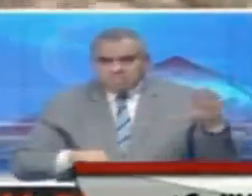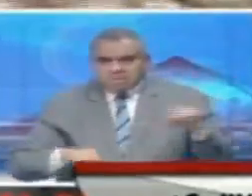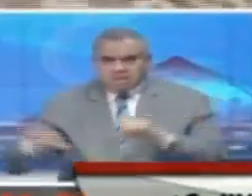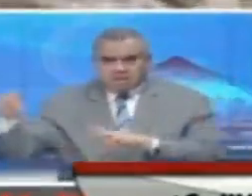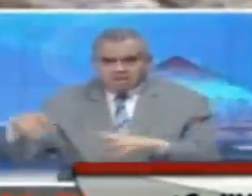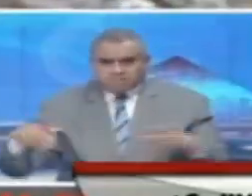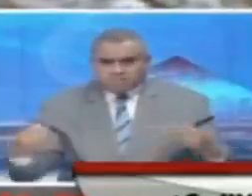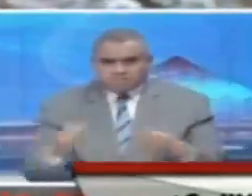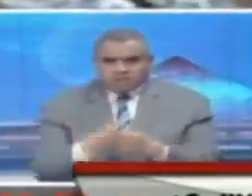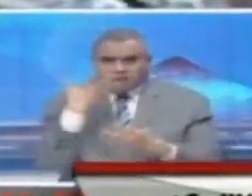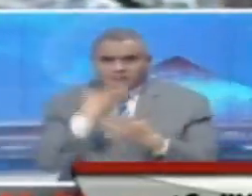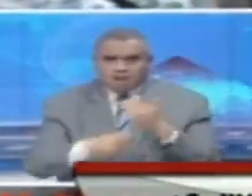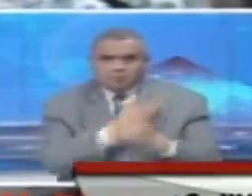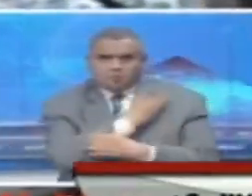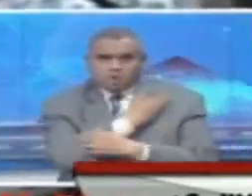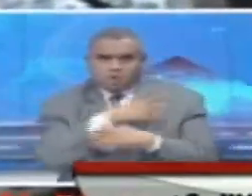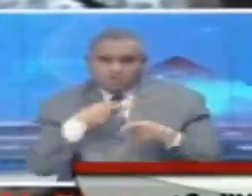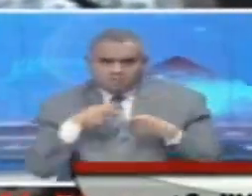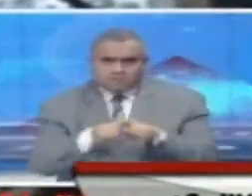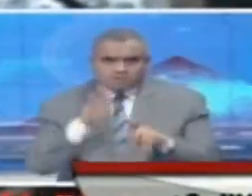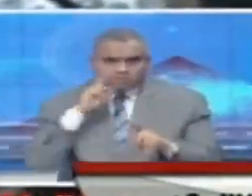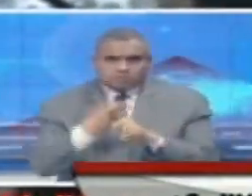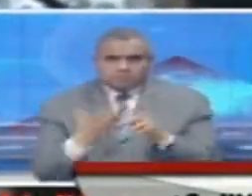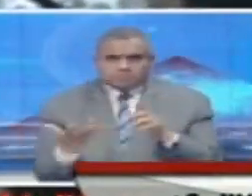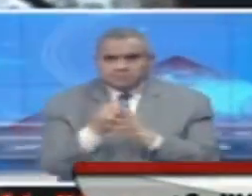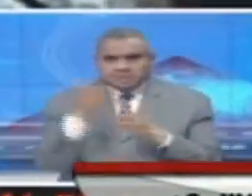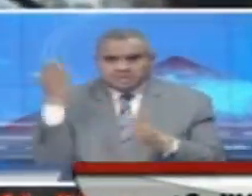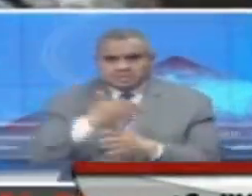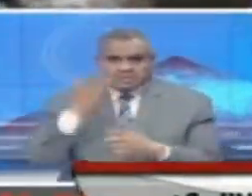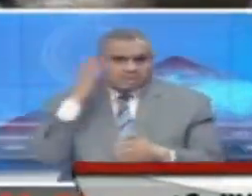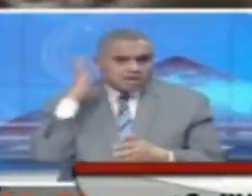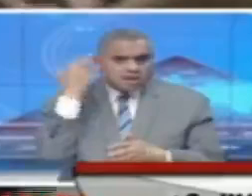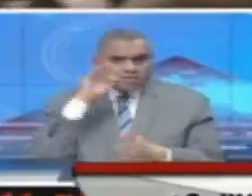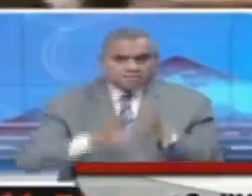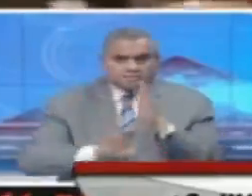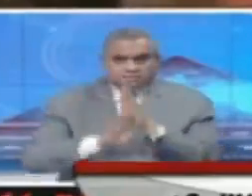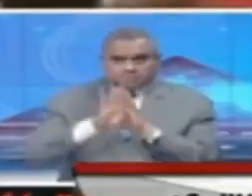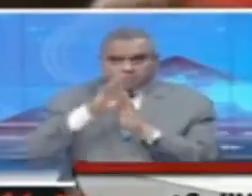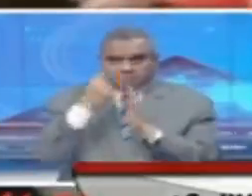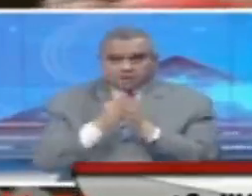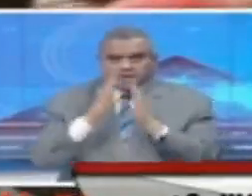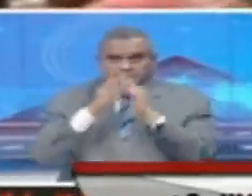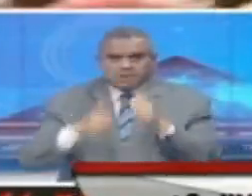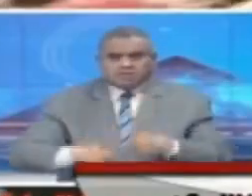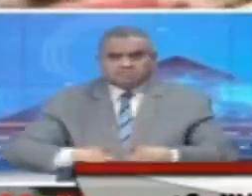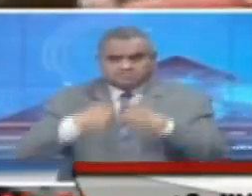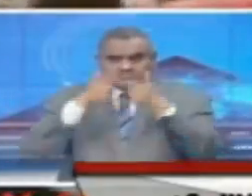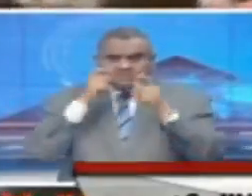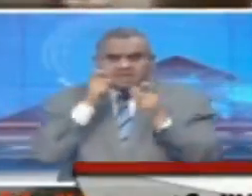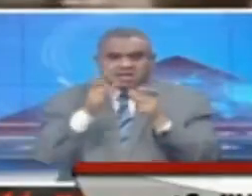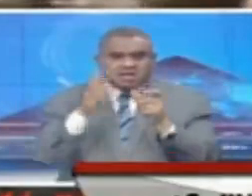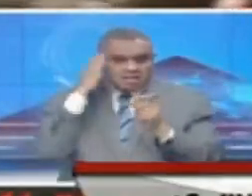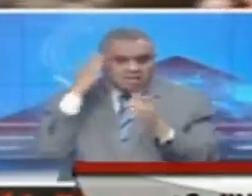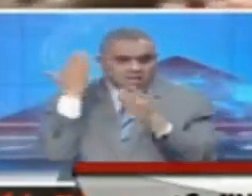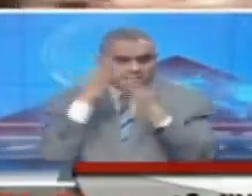وحملت الأطفال الرضع ليشهدوا صناعة التاريخ لتضرب مثلا رائعا في الوعي الوطني.